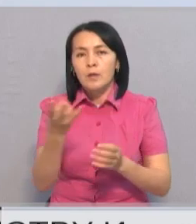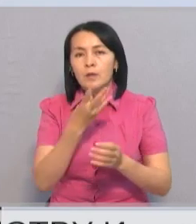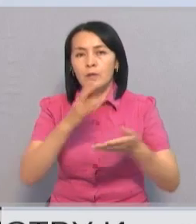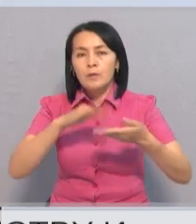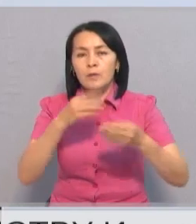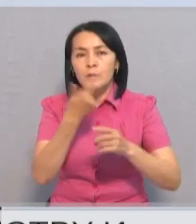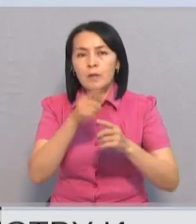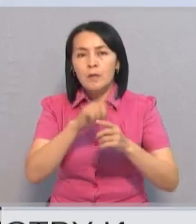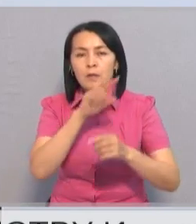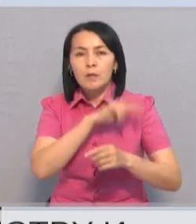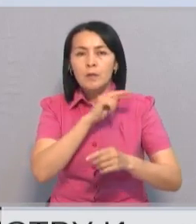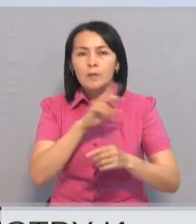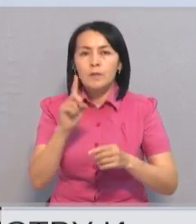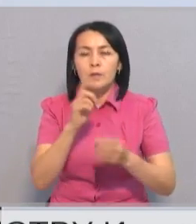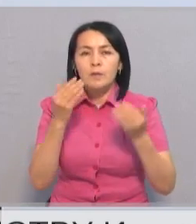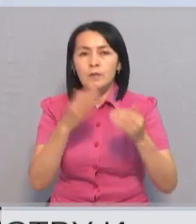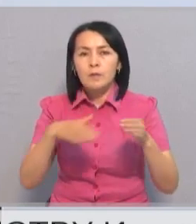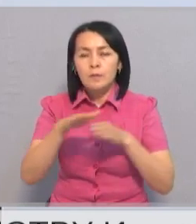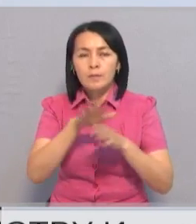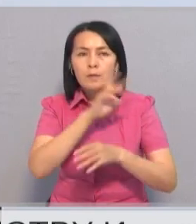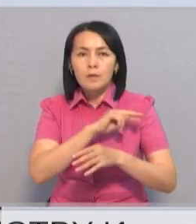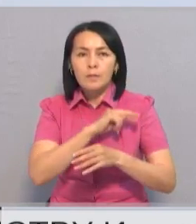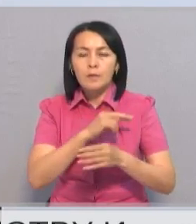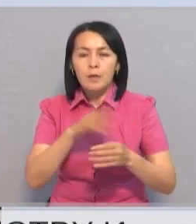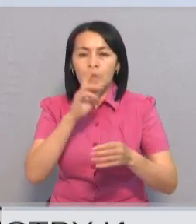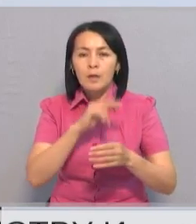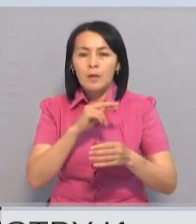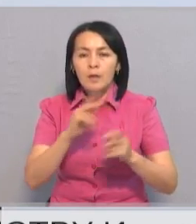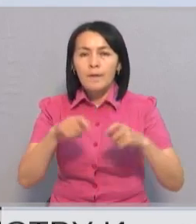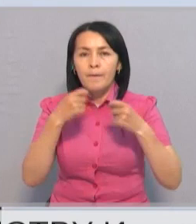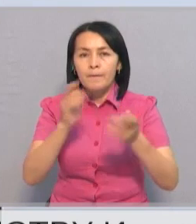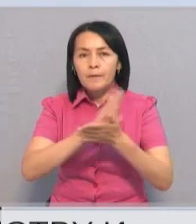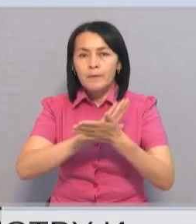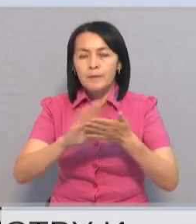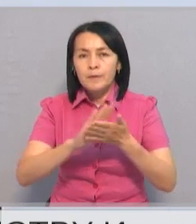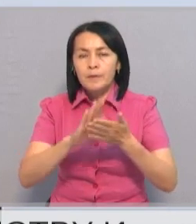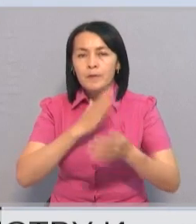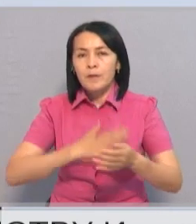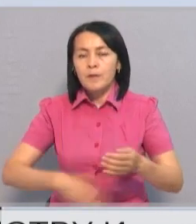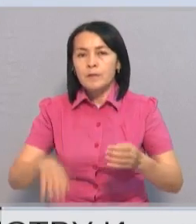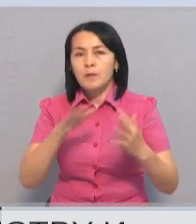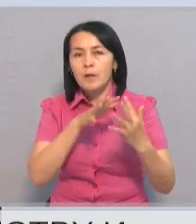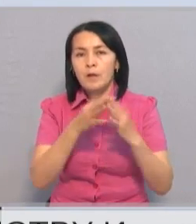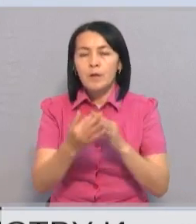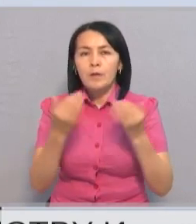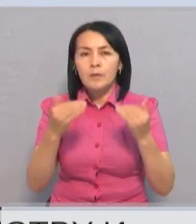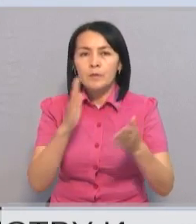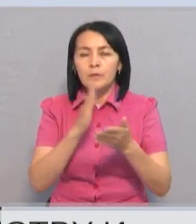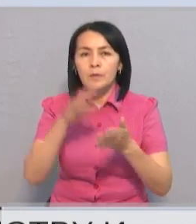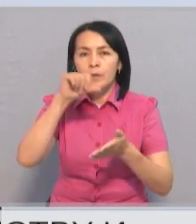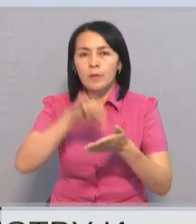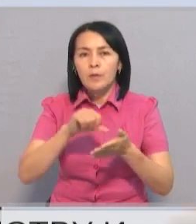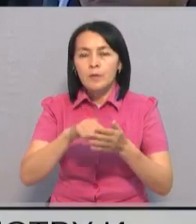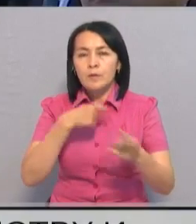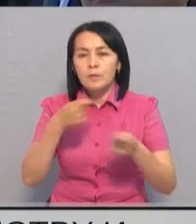привлечь к этой работе граждан, занятых на общественных работах. В работах по обеспечению чистоты и благоустройству населенных пунктов пусть принимают участие